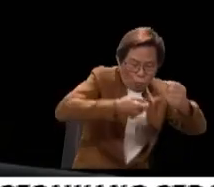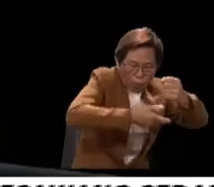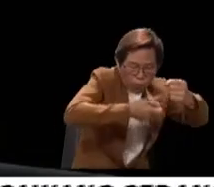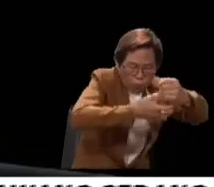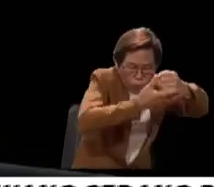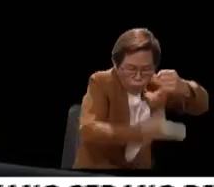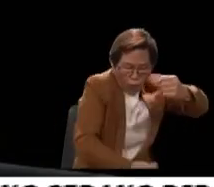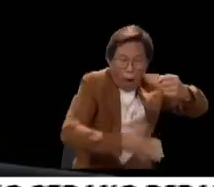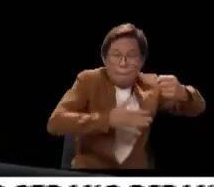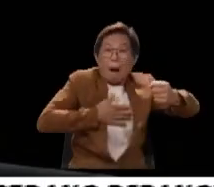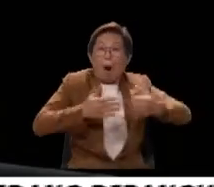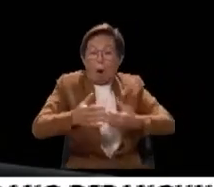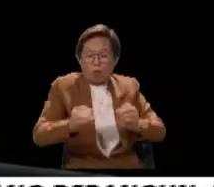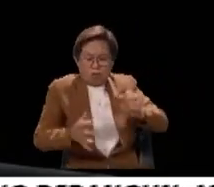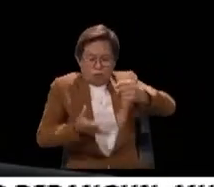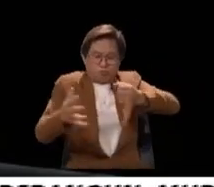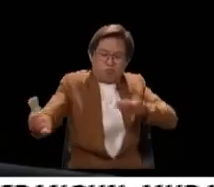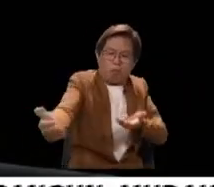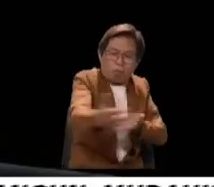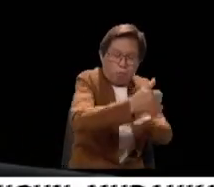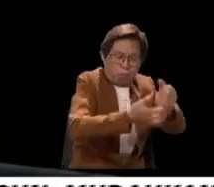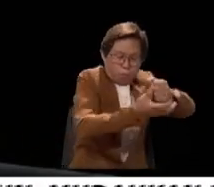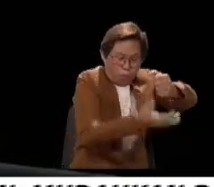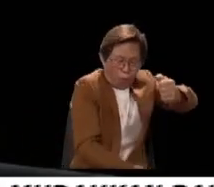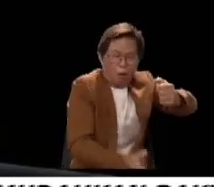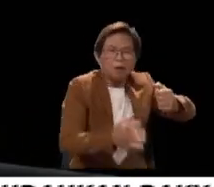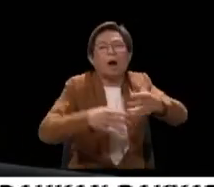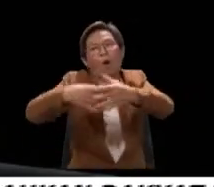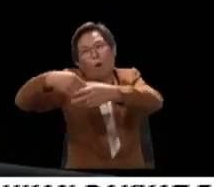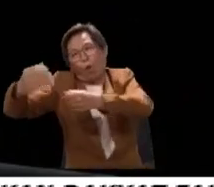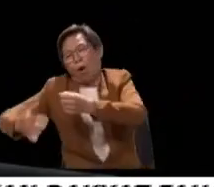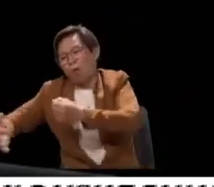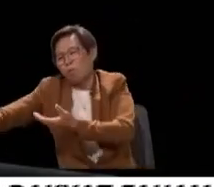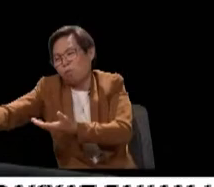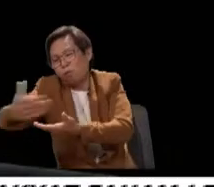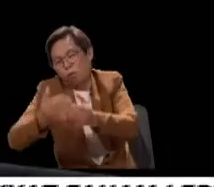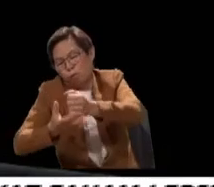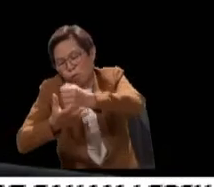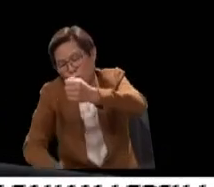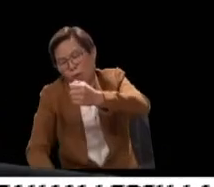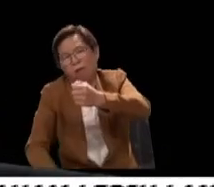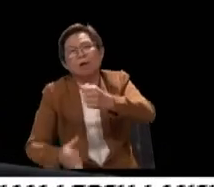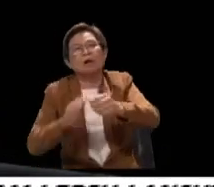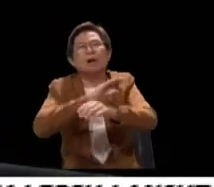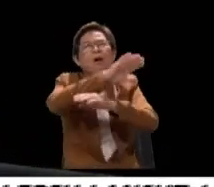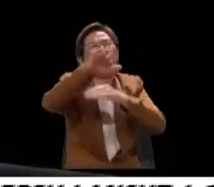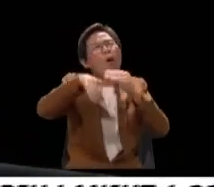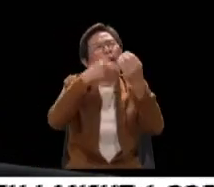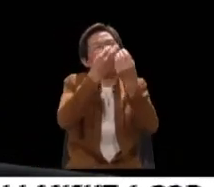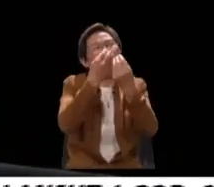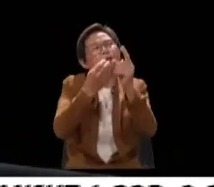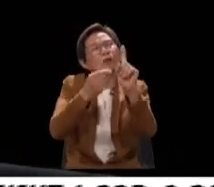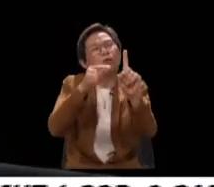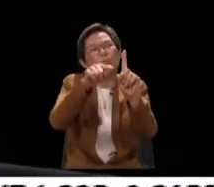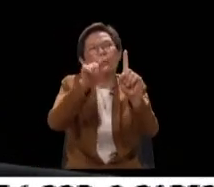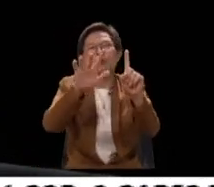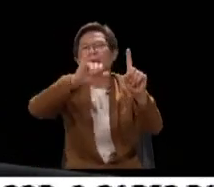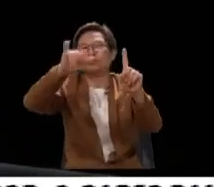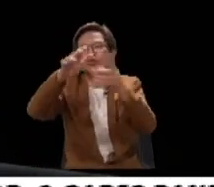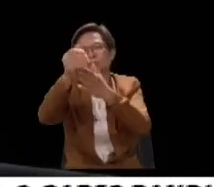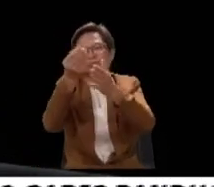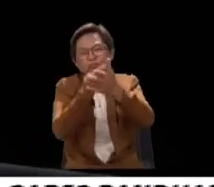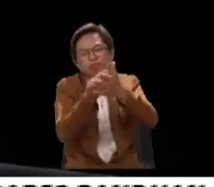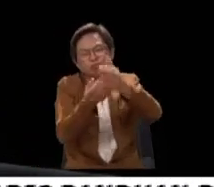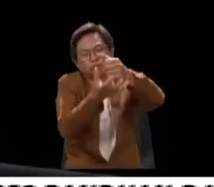kementerian dan kita dapat kumpul di peringkat luar juga dan pada keselurannya dalam 1.5 juta kita belanjakan mereka